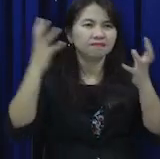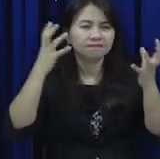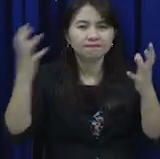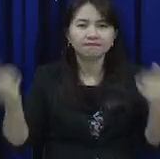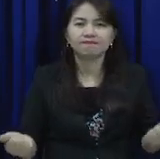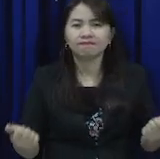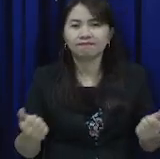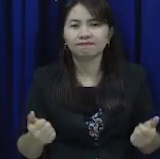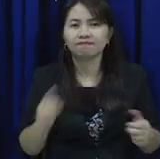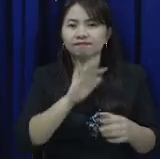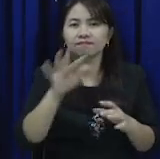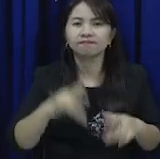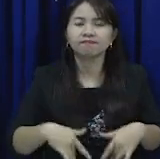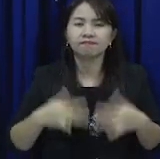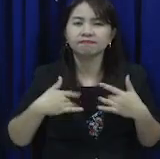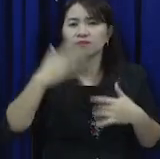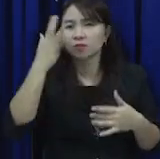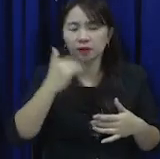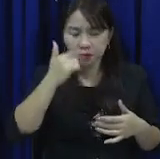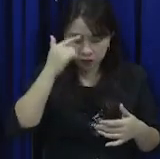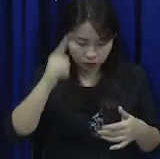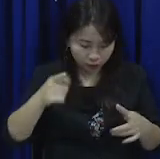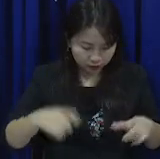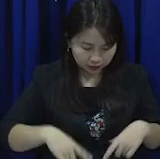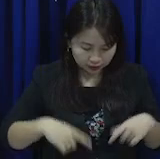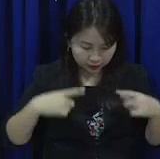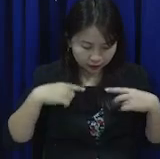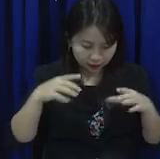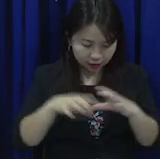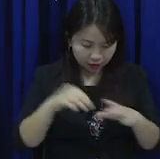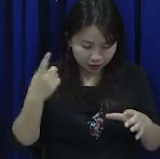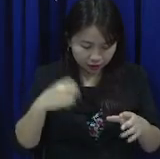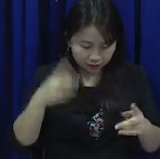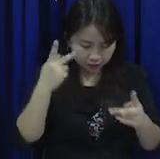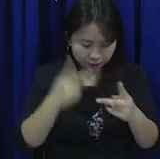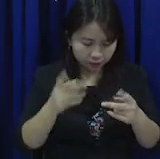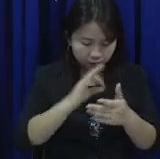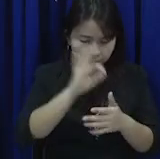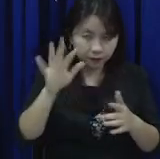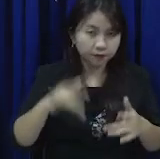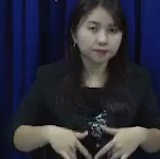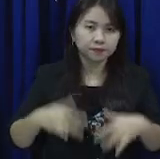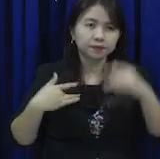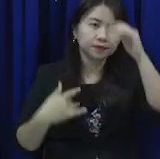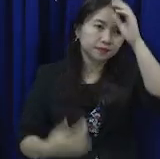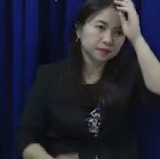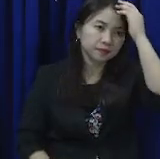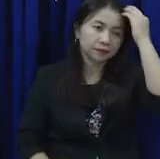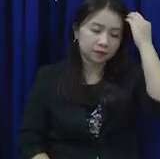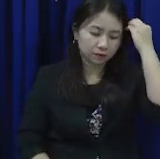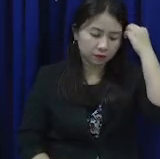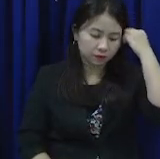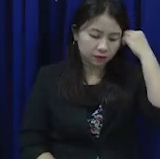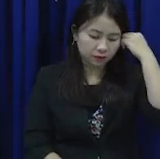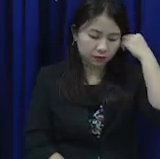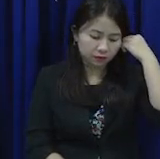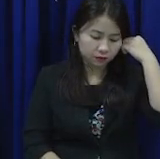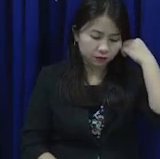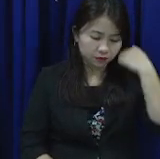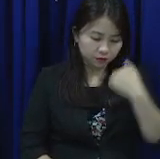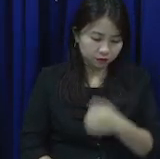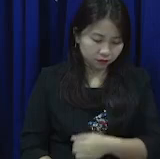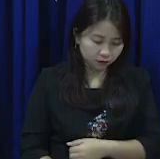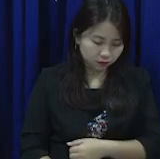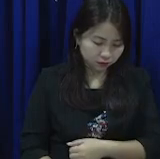ninyo It's because you're living outside the purpose of your life That's right napakasimple yan young people